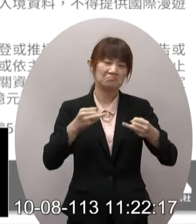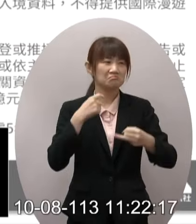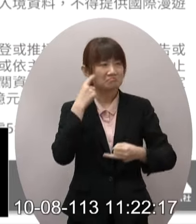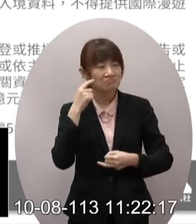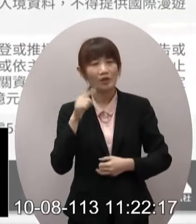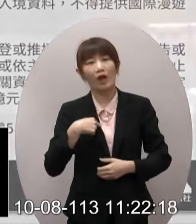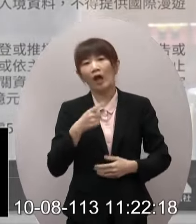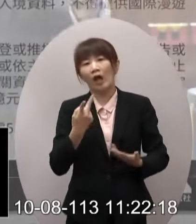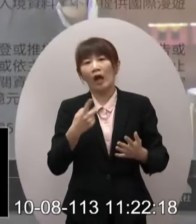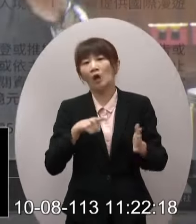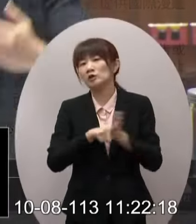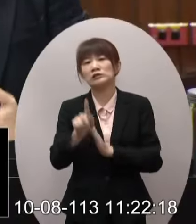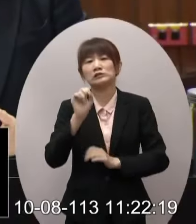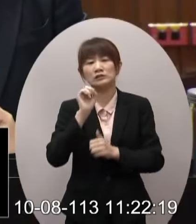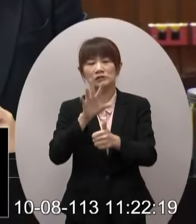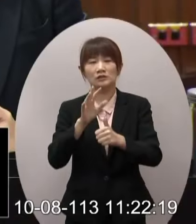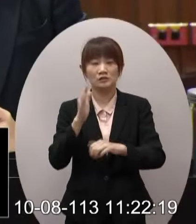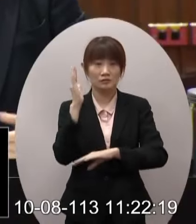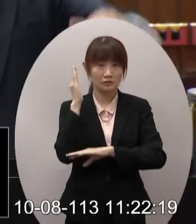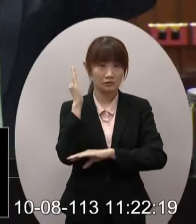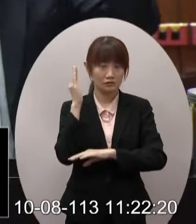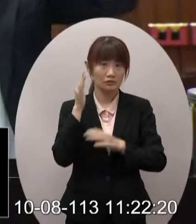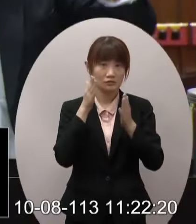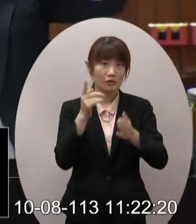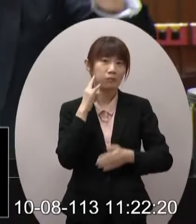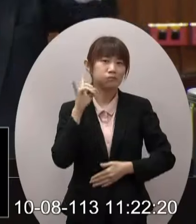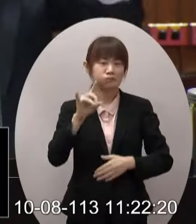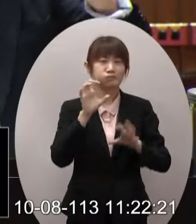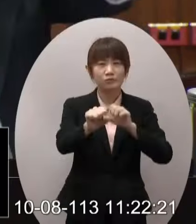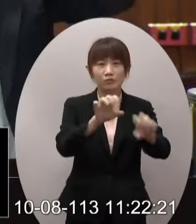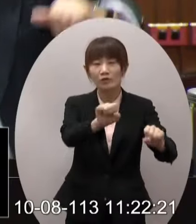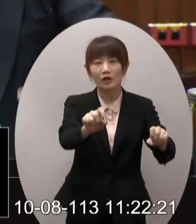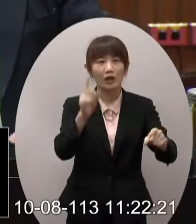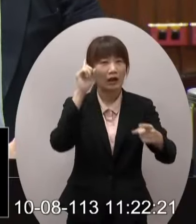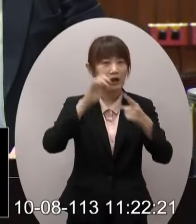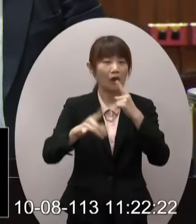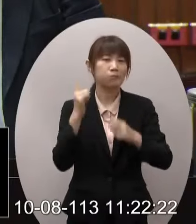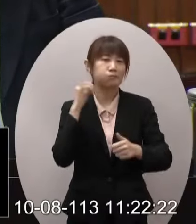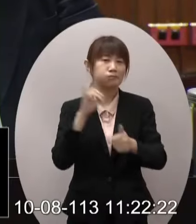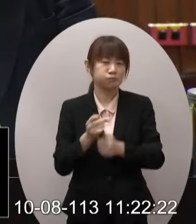讲，政府打诈越打越诈。